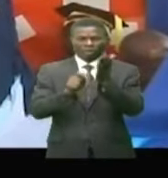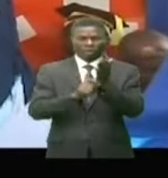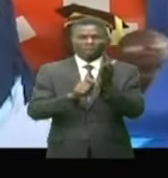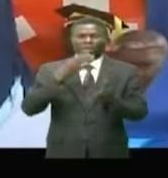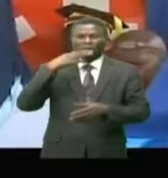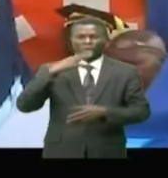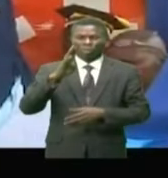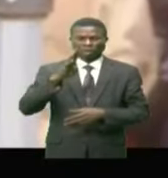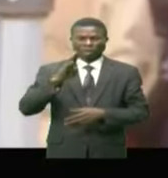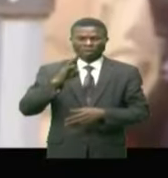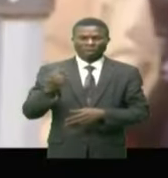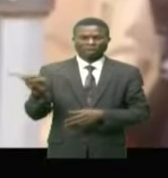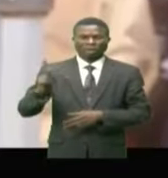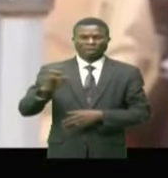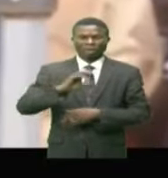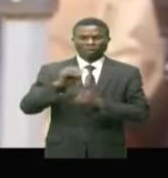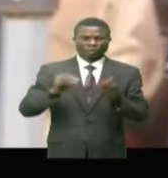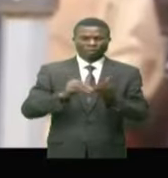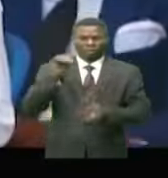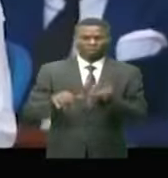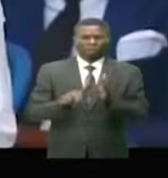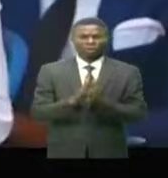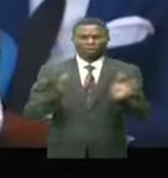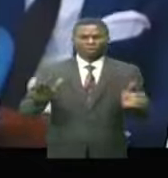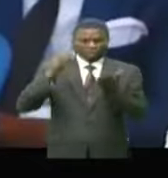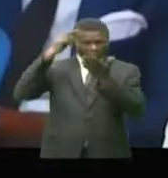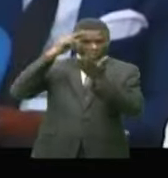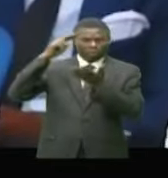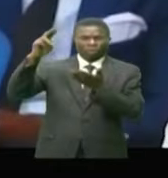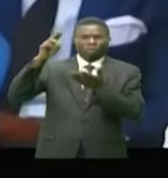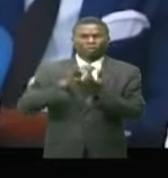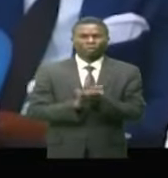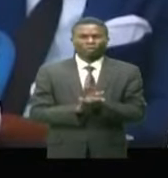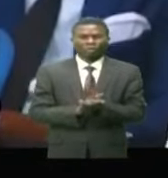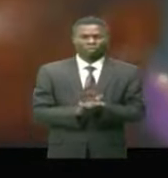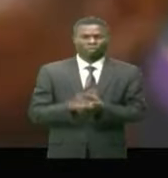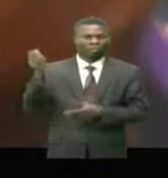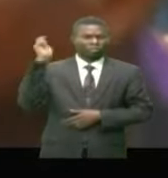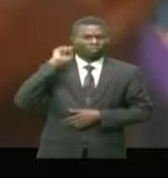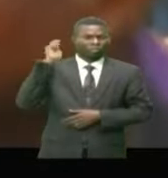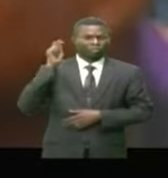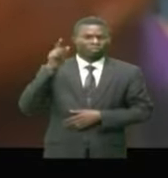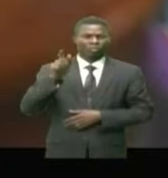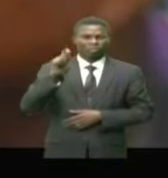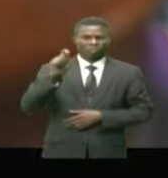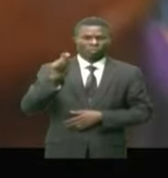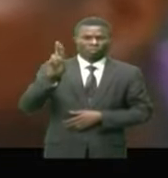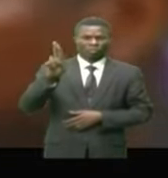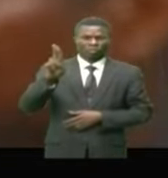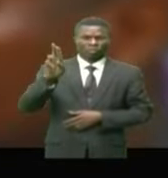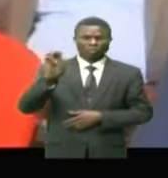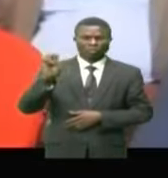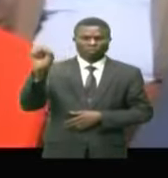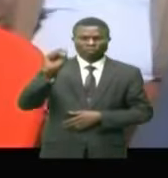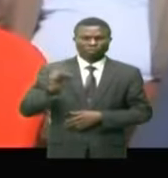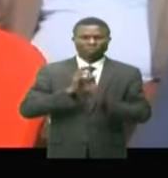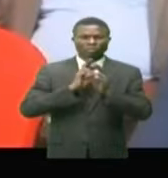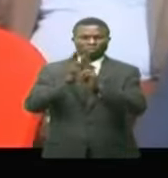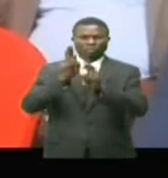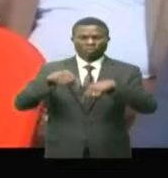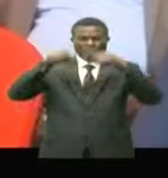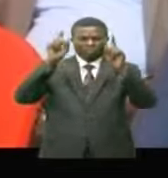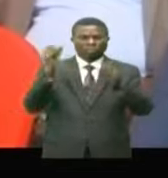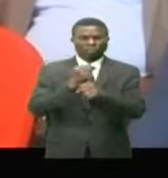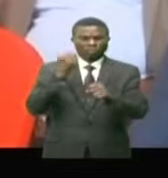de la Grande Orientale. Quant au secrétaire général académique, professeur Trésor Grisor Kakoumbi, il retrace les rapports de l'année